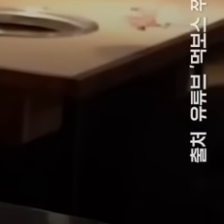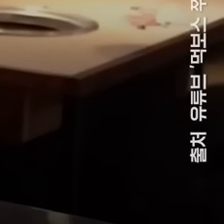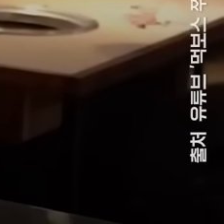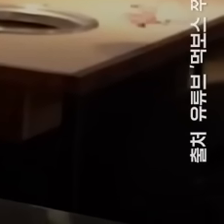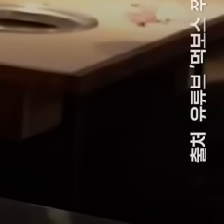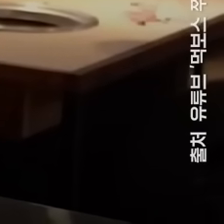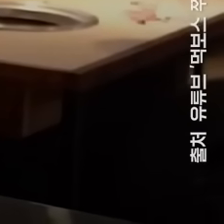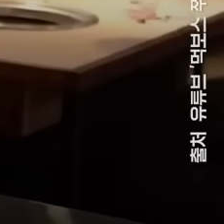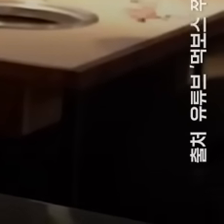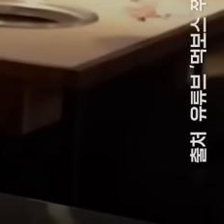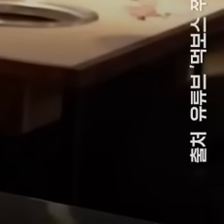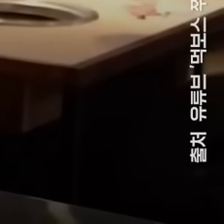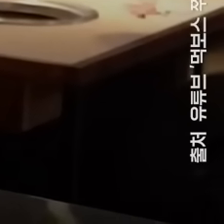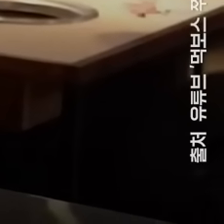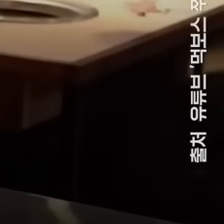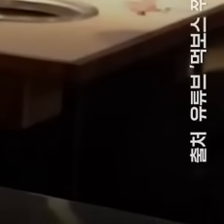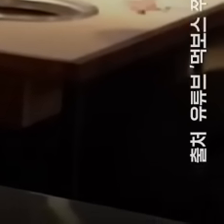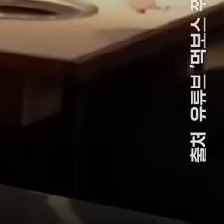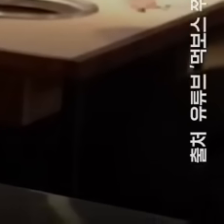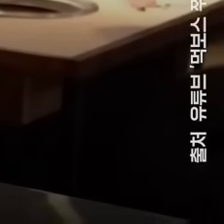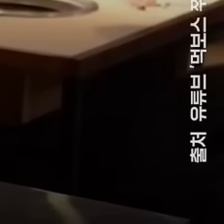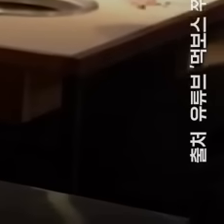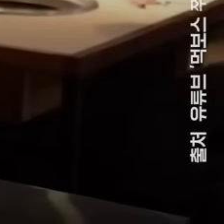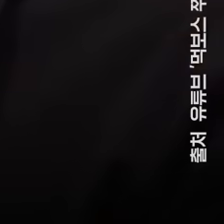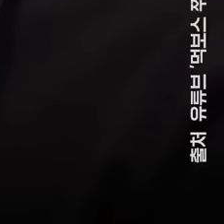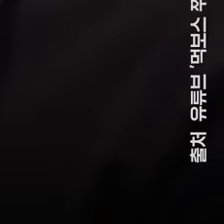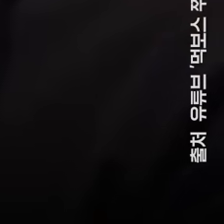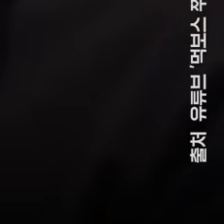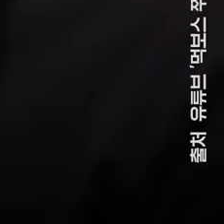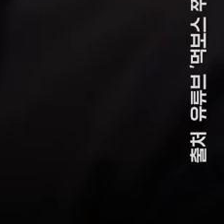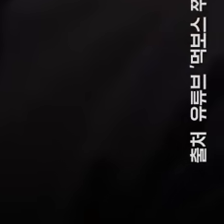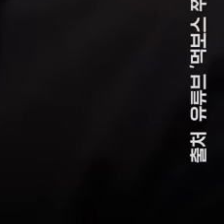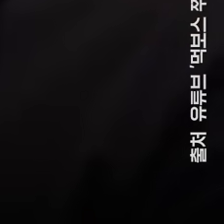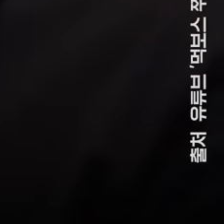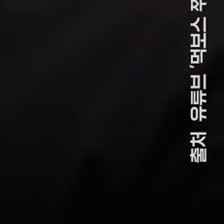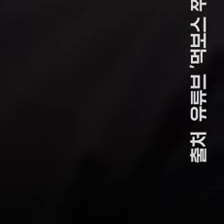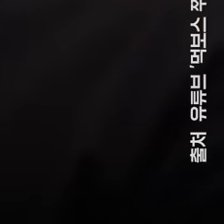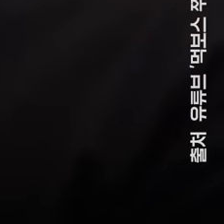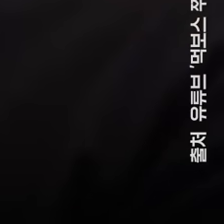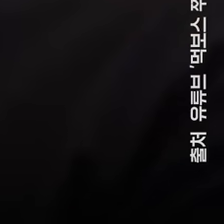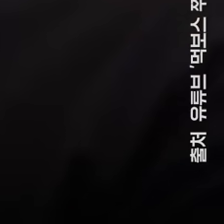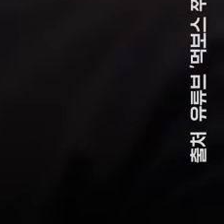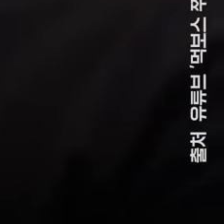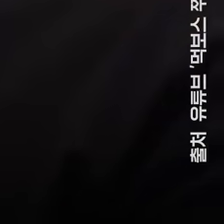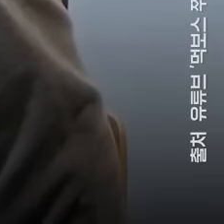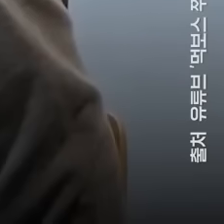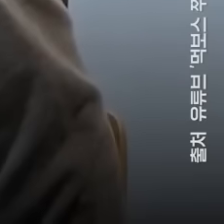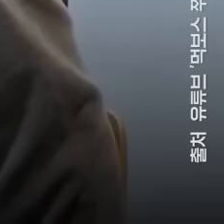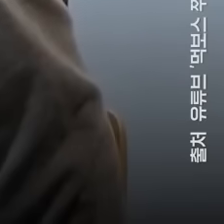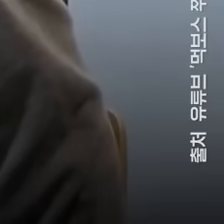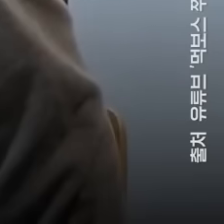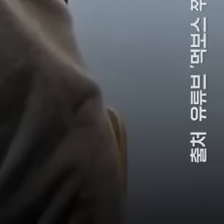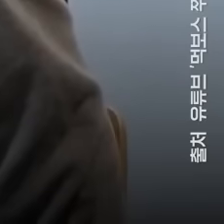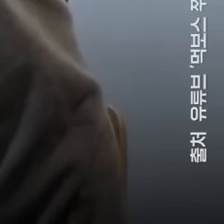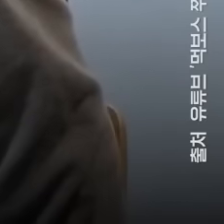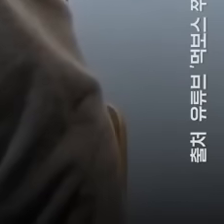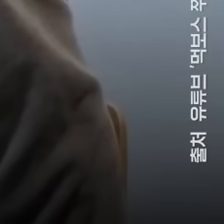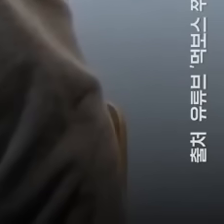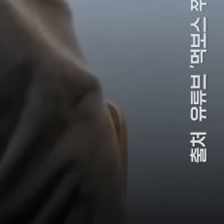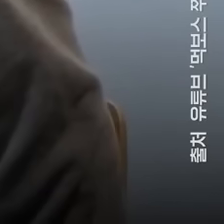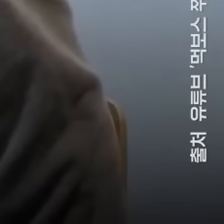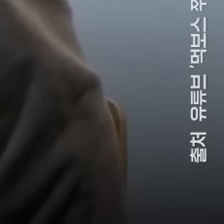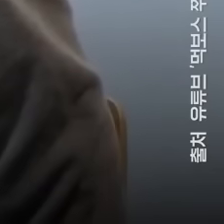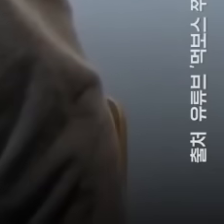유튜브 촬영 때문에 훈련과 연습에 자주 불참하고 부적격 인사를 보조 코치로 선임해 사실상 훈련